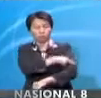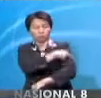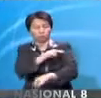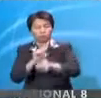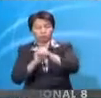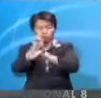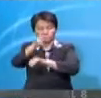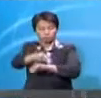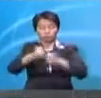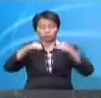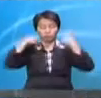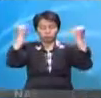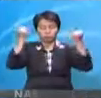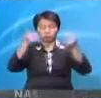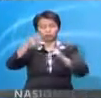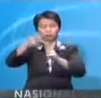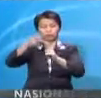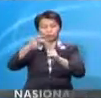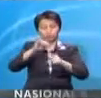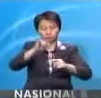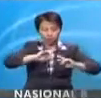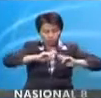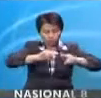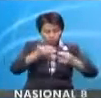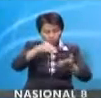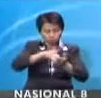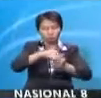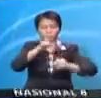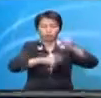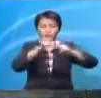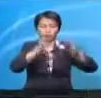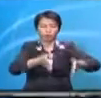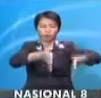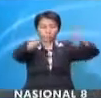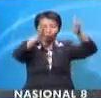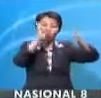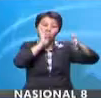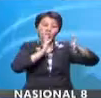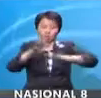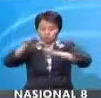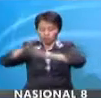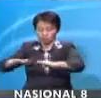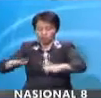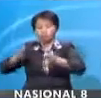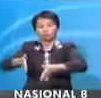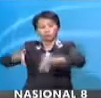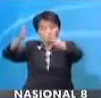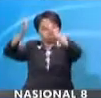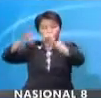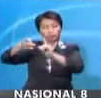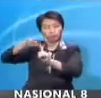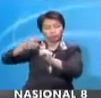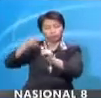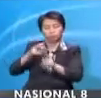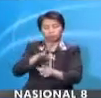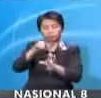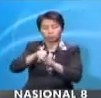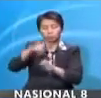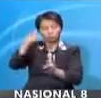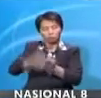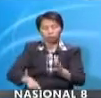Pinang. Antara kemudahan yang diselenggara semula, pembinaan blok wanita dan kanak-kanak Hospital Pulau Pinang melibatkan